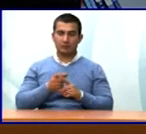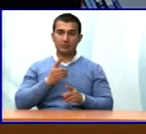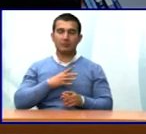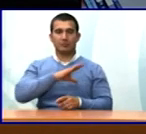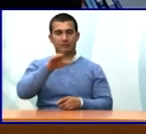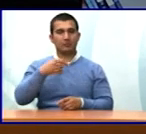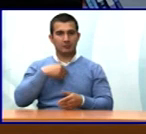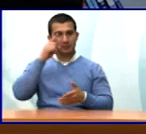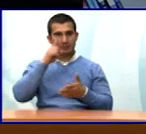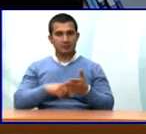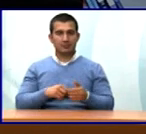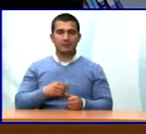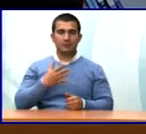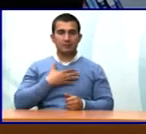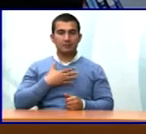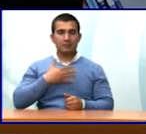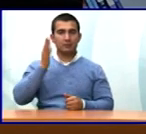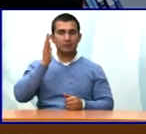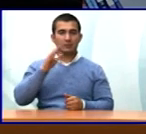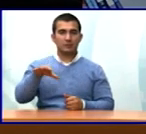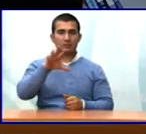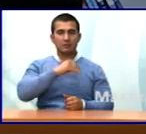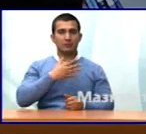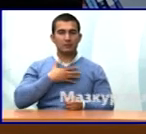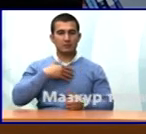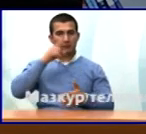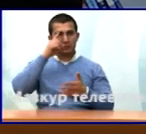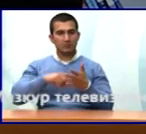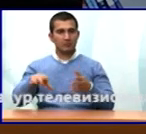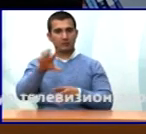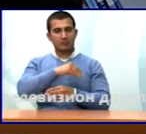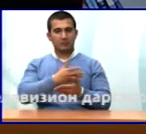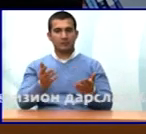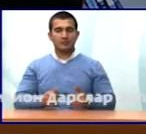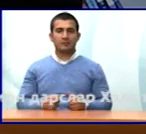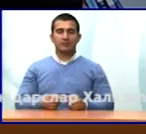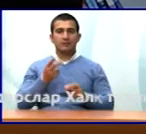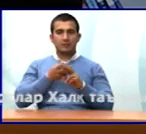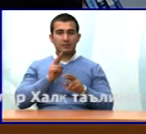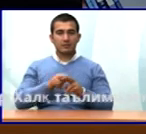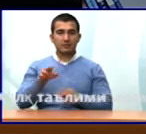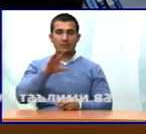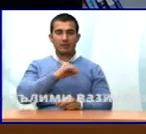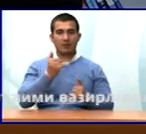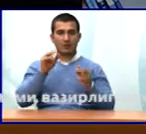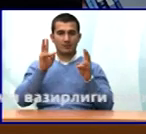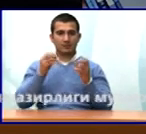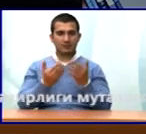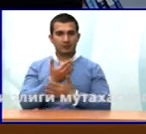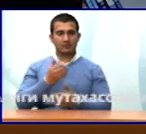ishonamiz. Sizlar bizning kelajagimiz hamda ishongan tog'imizsiz. Bugungi mavzuni ham